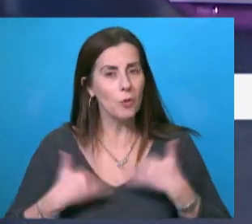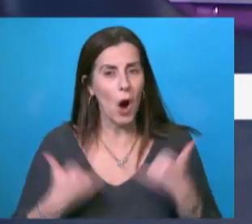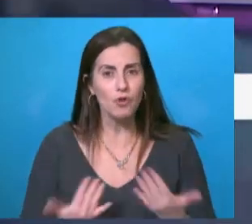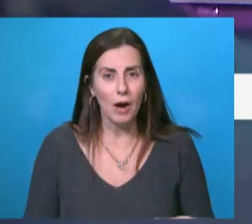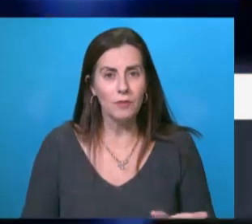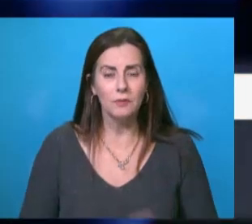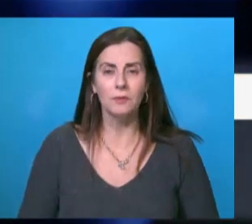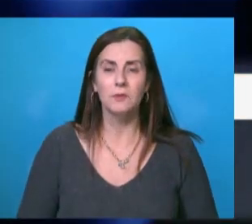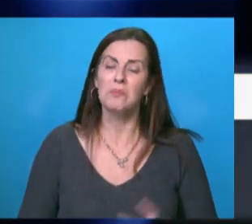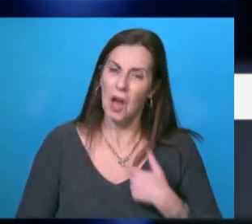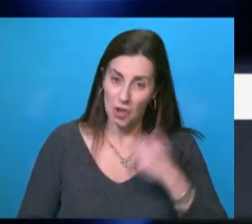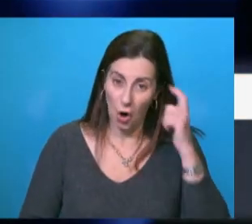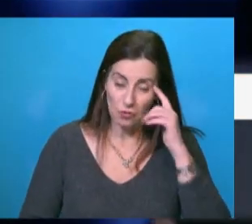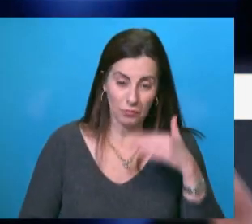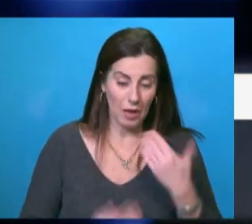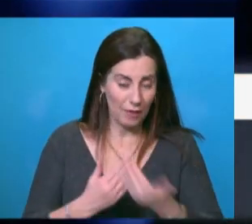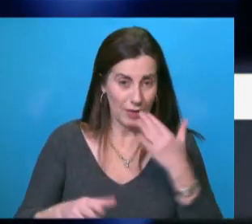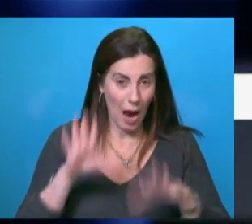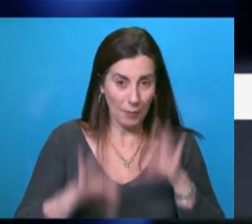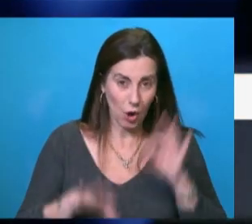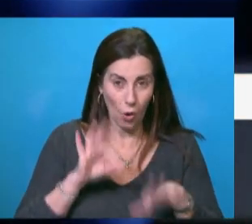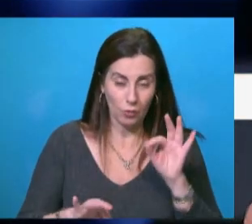אני מעריך שעוד לפני הבחירות